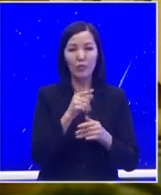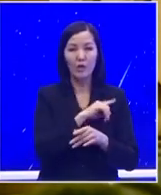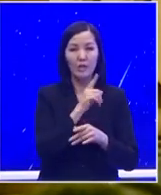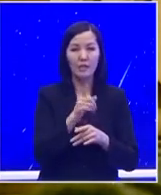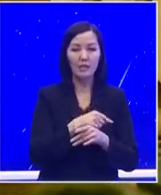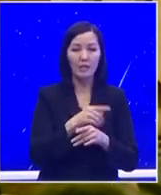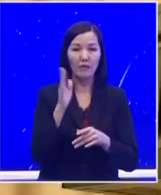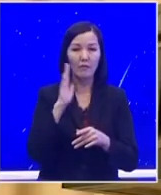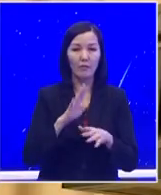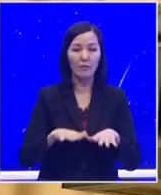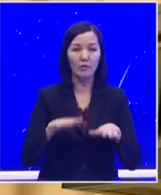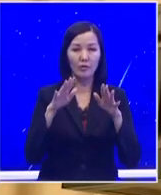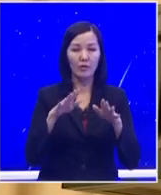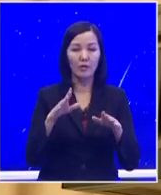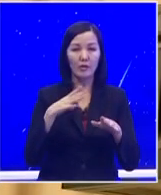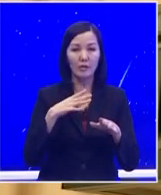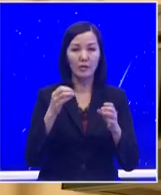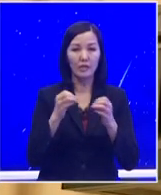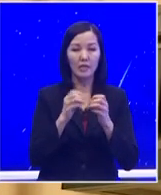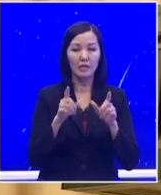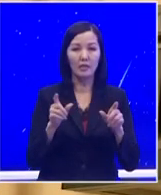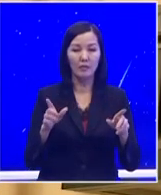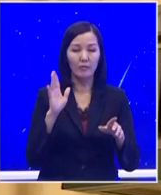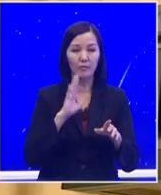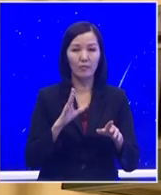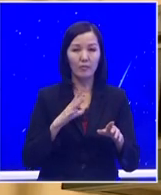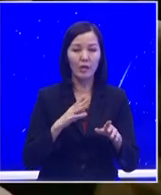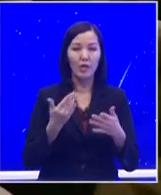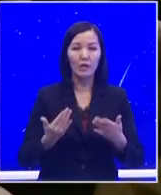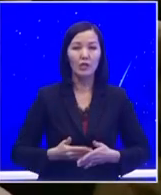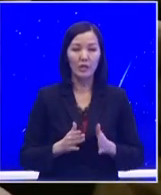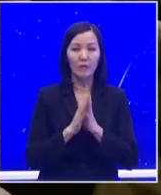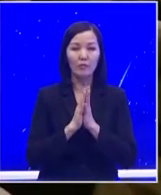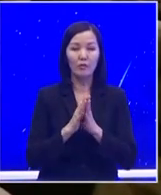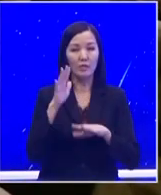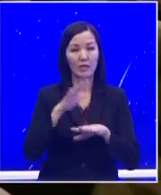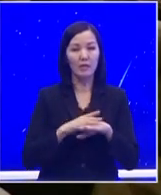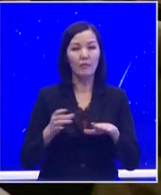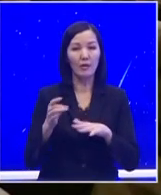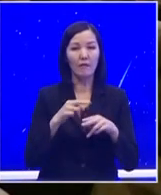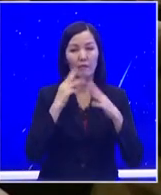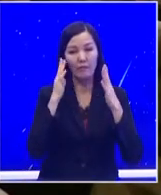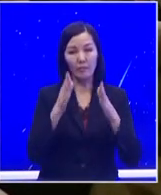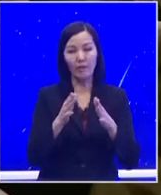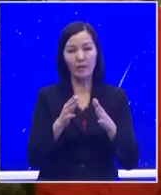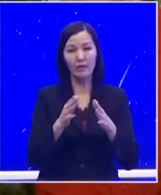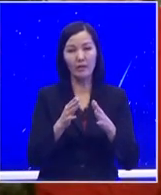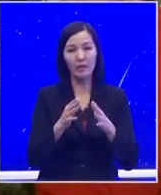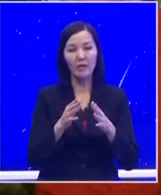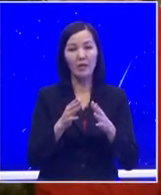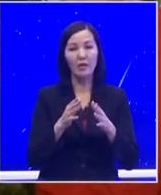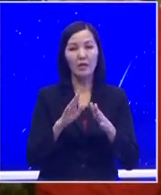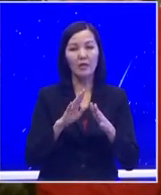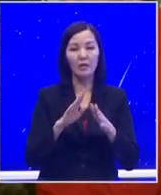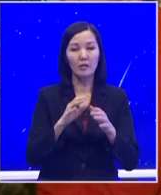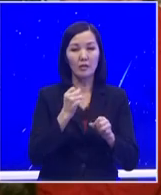склоновый сток дождевых вод потопил десятки дворов аула. Жители просят акима района обратить на это внимание и взять